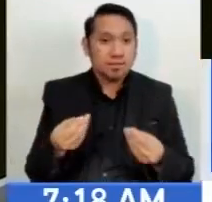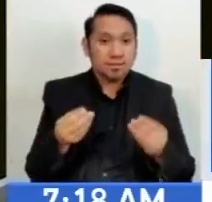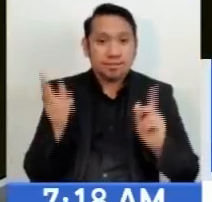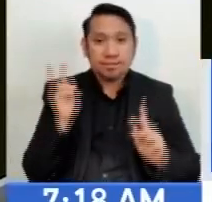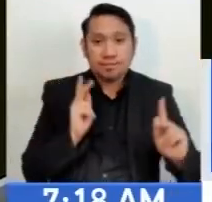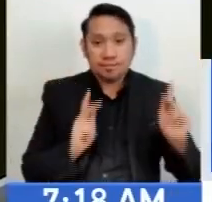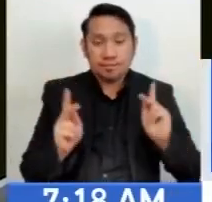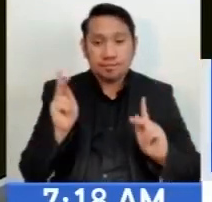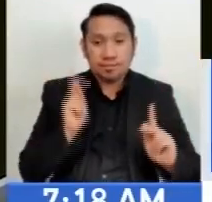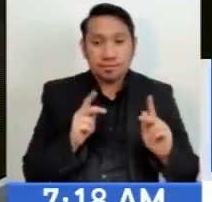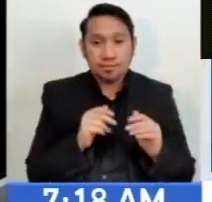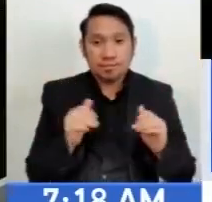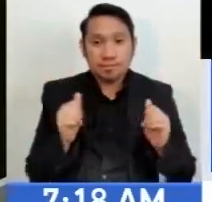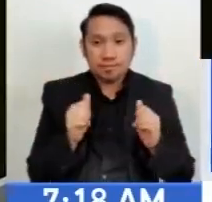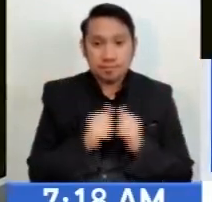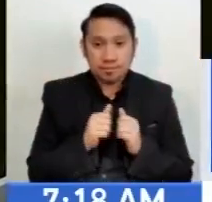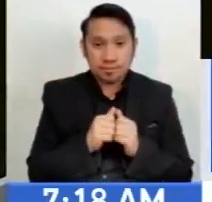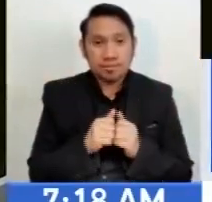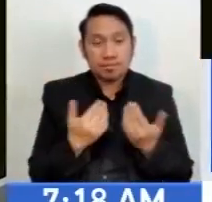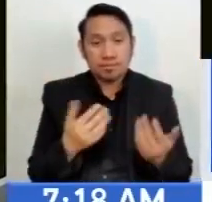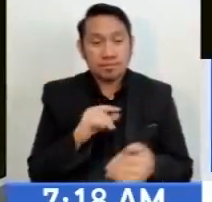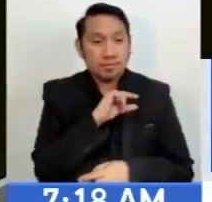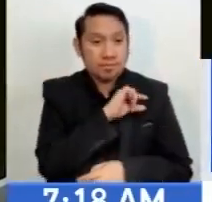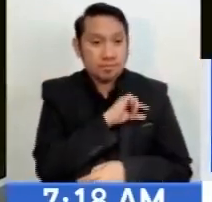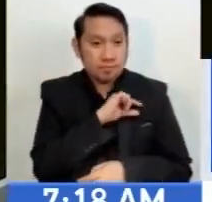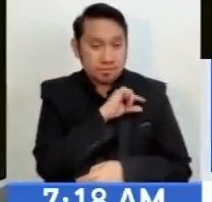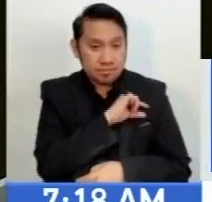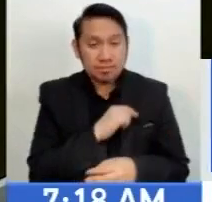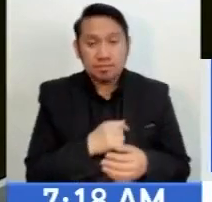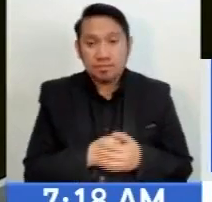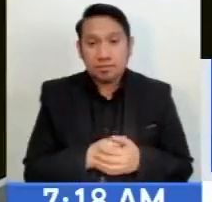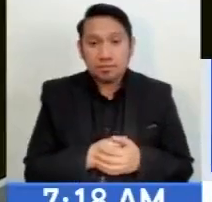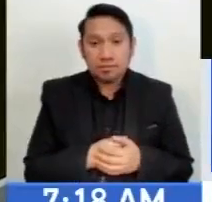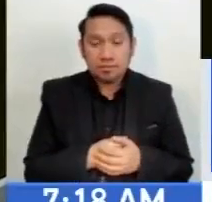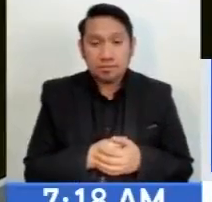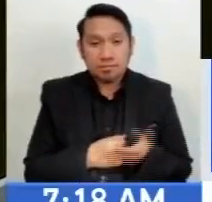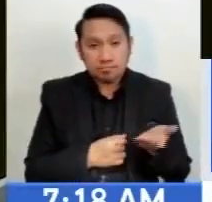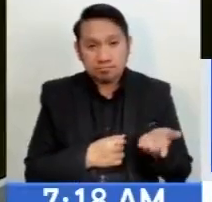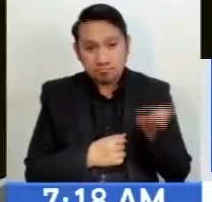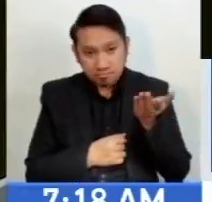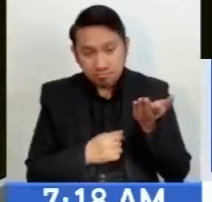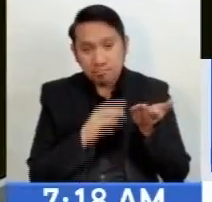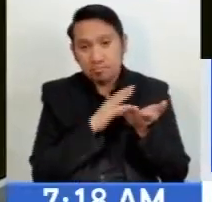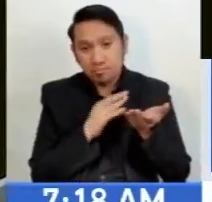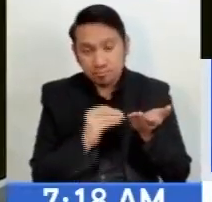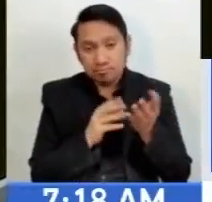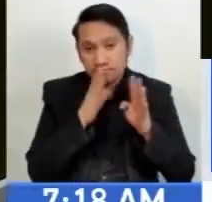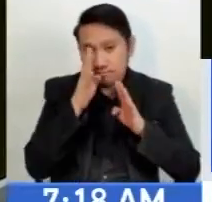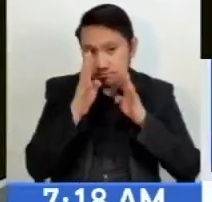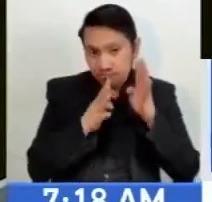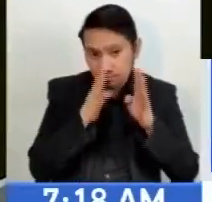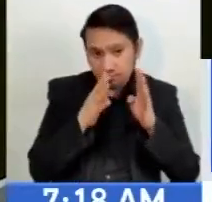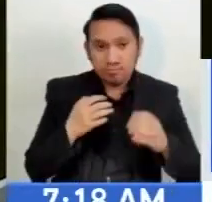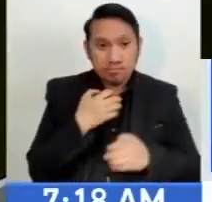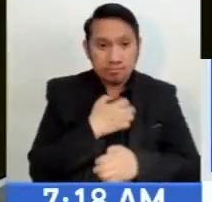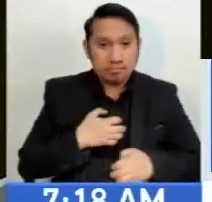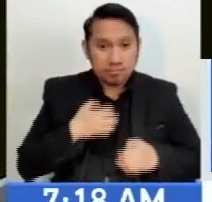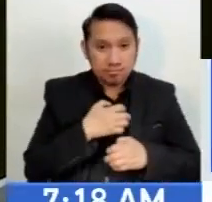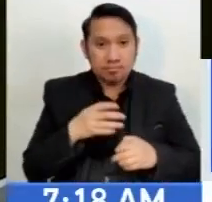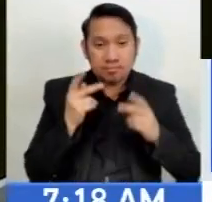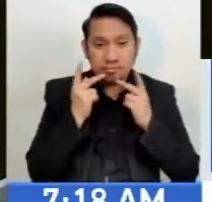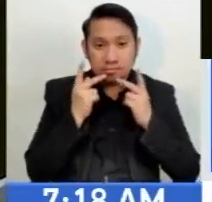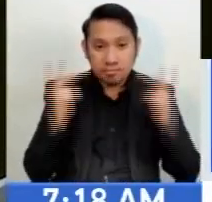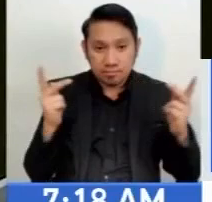with superior quality and innovative entertainment and public affairs